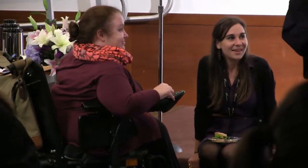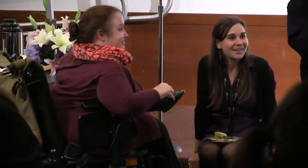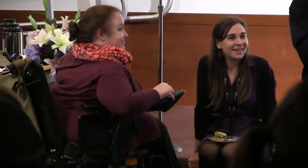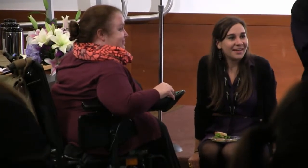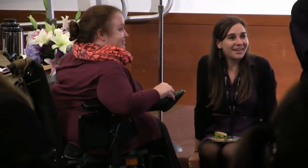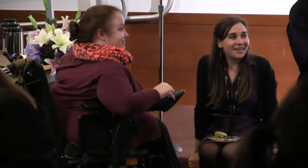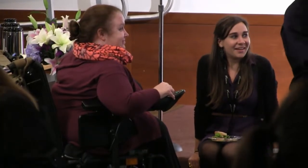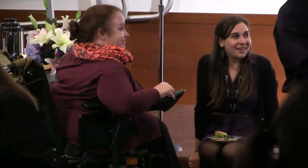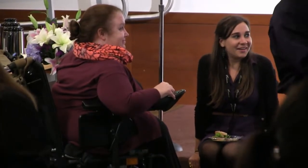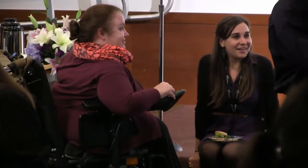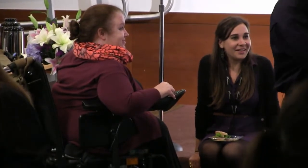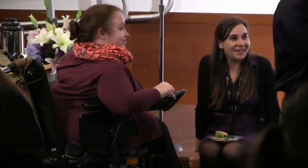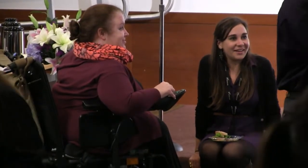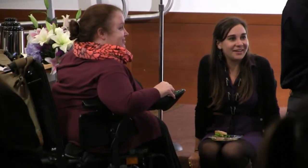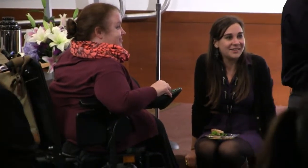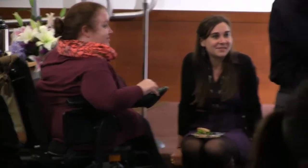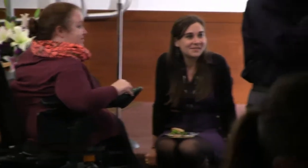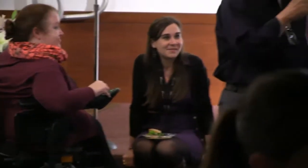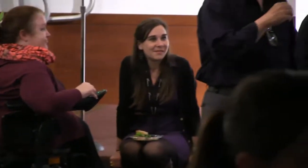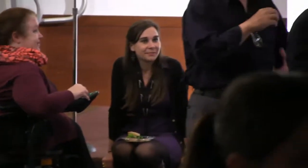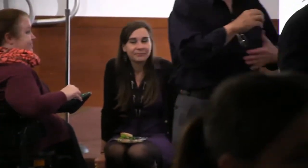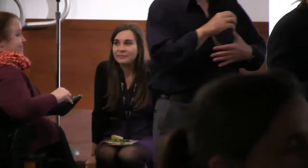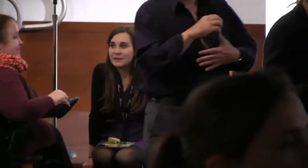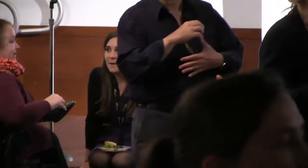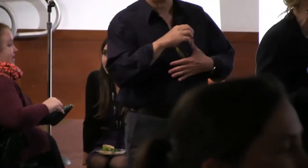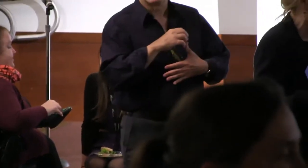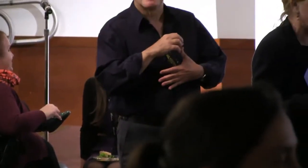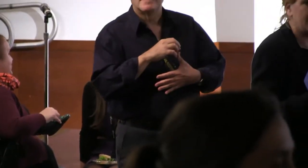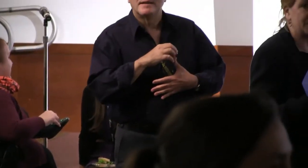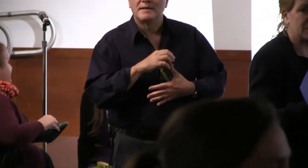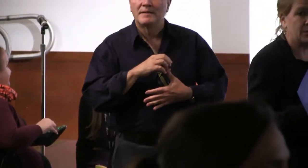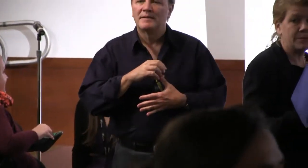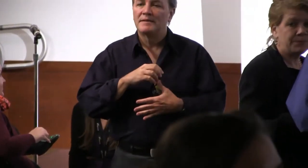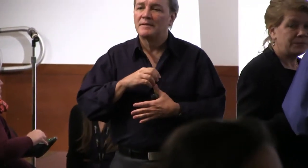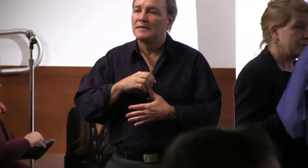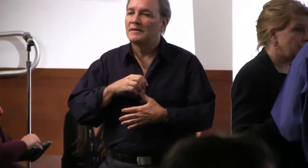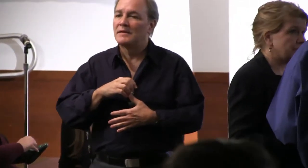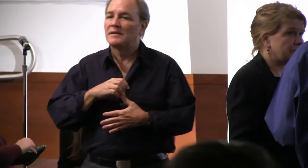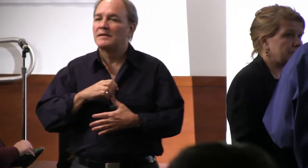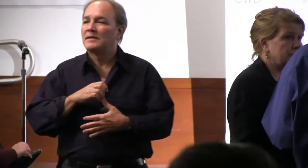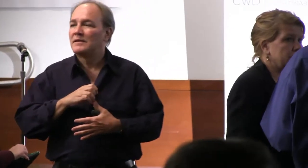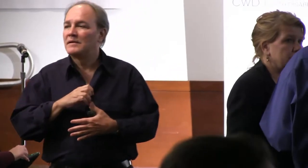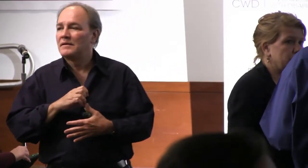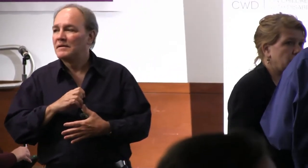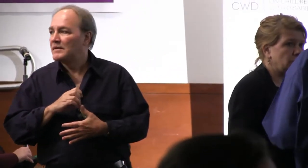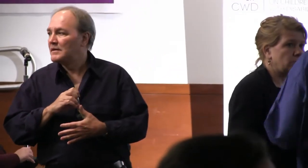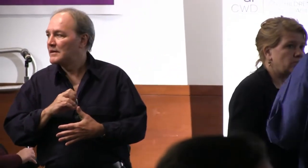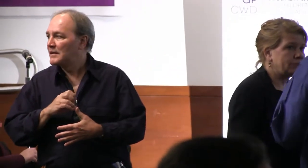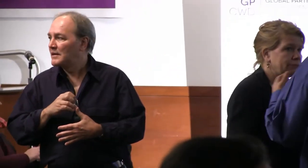ọkọ tó fẹ́ ní sílé ó ń dání o.